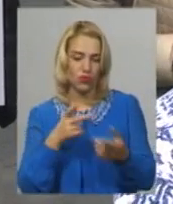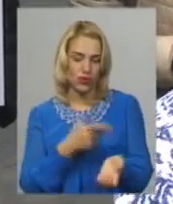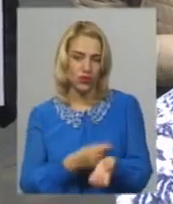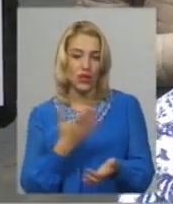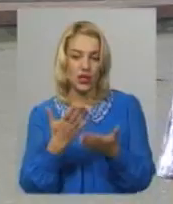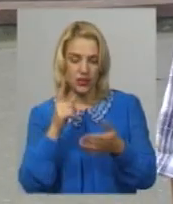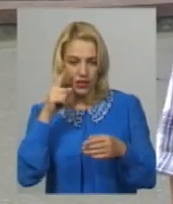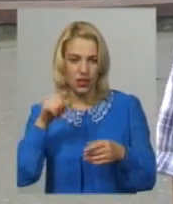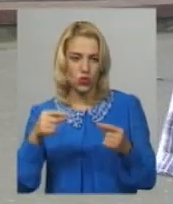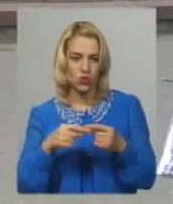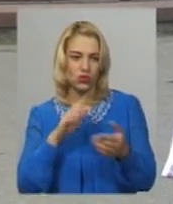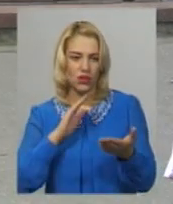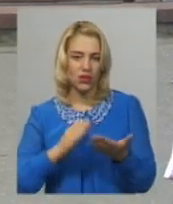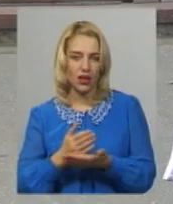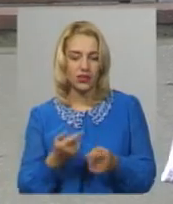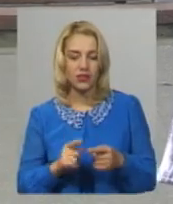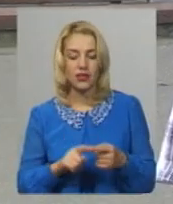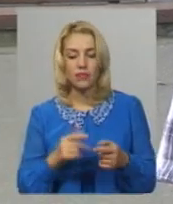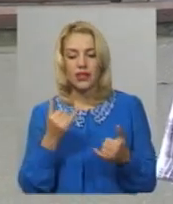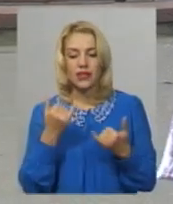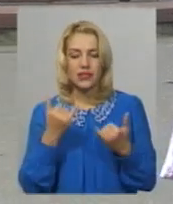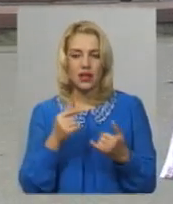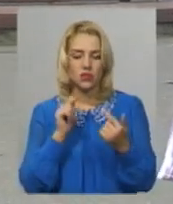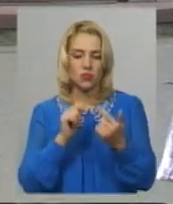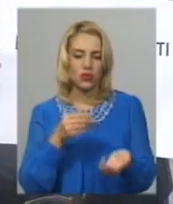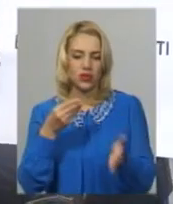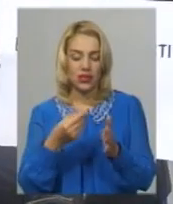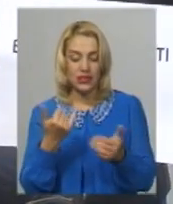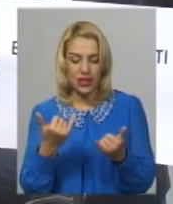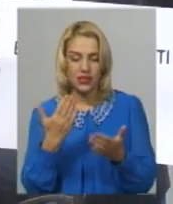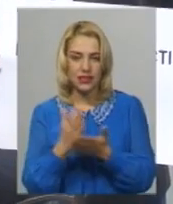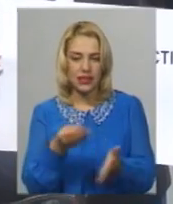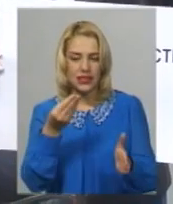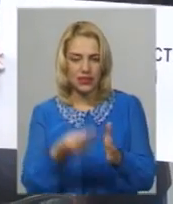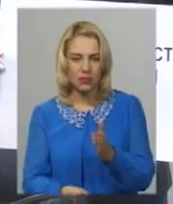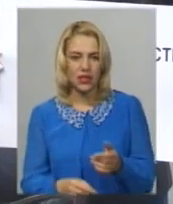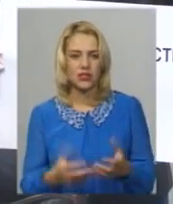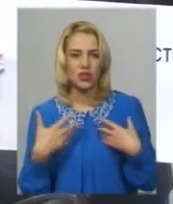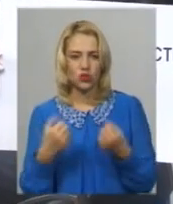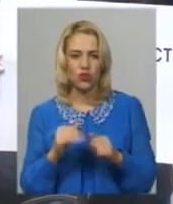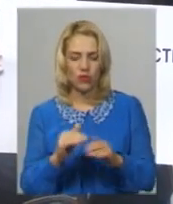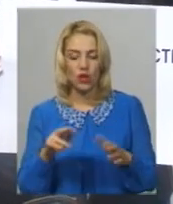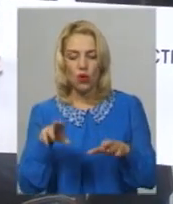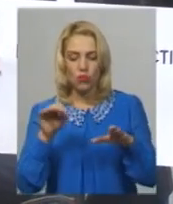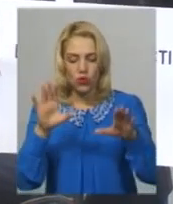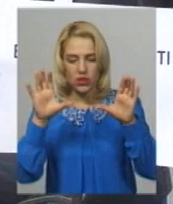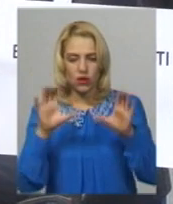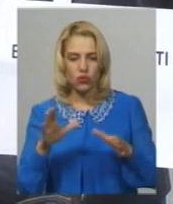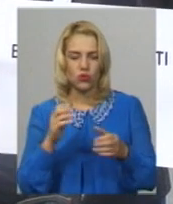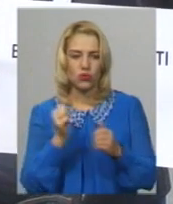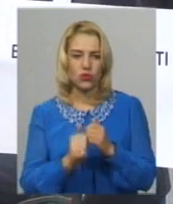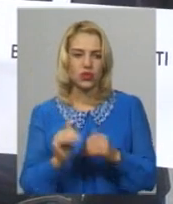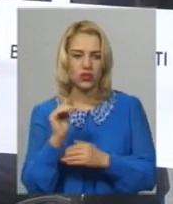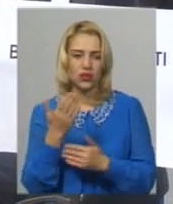дійсно якісна. Зараз просто йде дискримінація абсолютно здорових дітей. По закону кожна дитина має право на освіту. Це